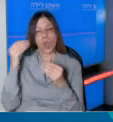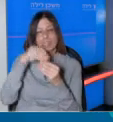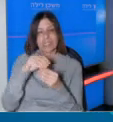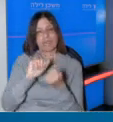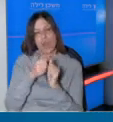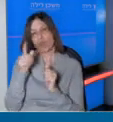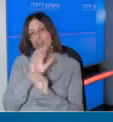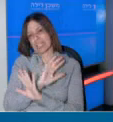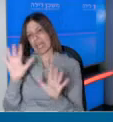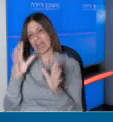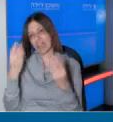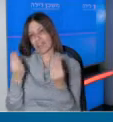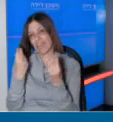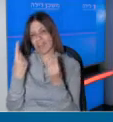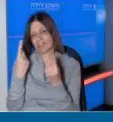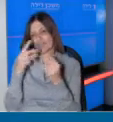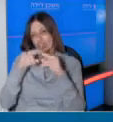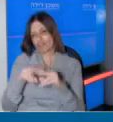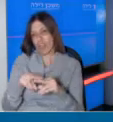היחיד שנותר לנו כדי להילחם בגל הזה?